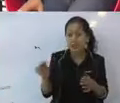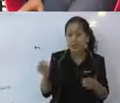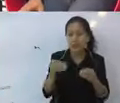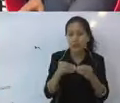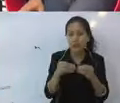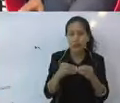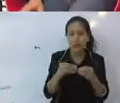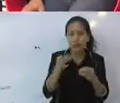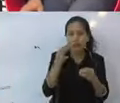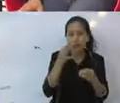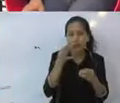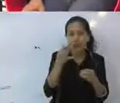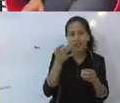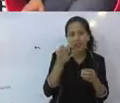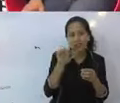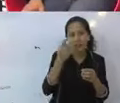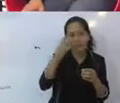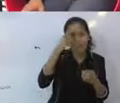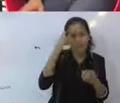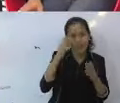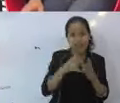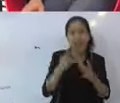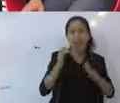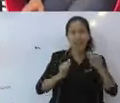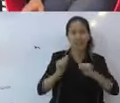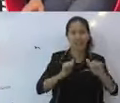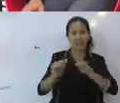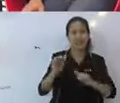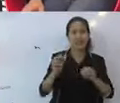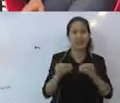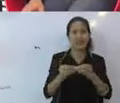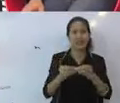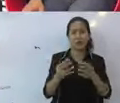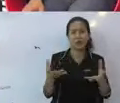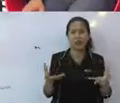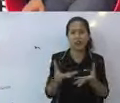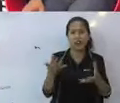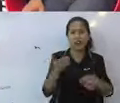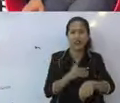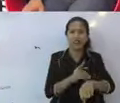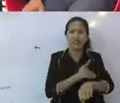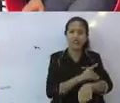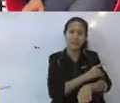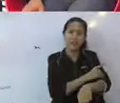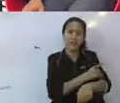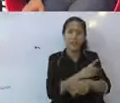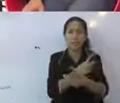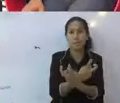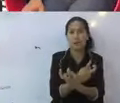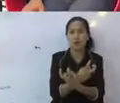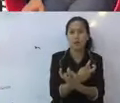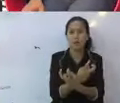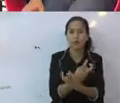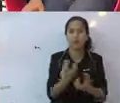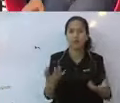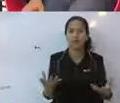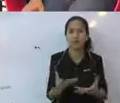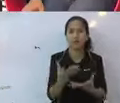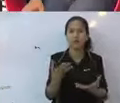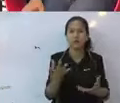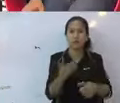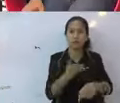years pa yan sila. Oo. Active yan. Diyan, nandyan lahat nagde-develop yung mga buto, nandyan nagde-develop yung